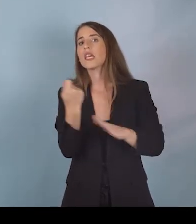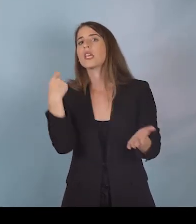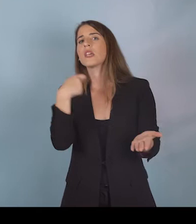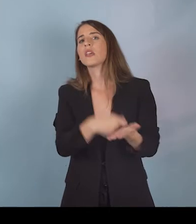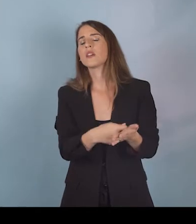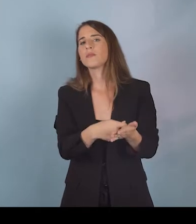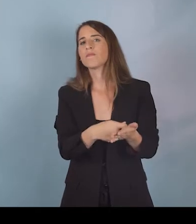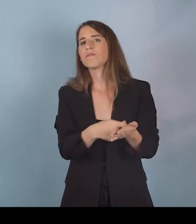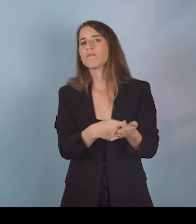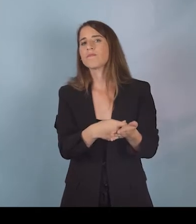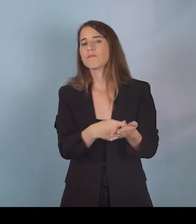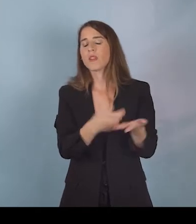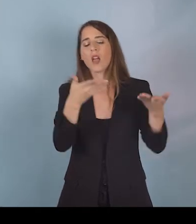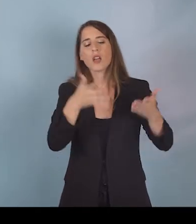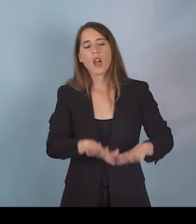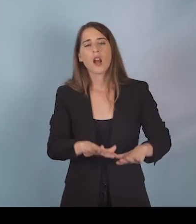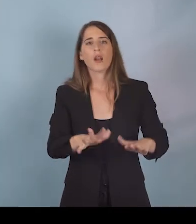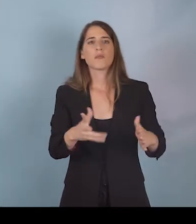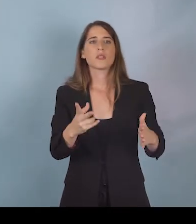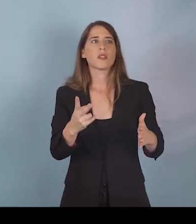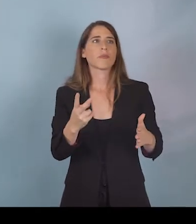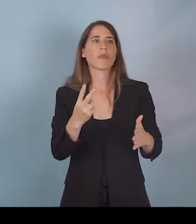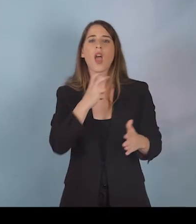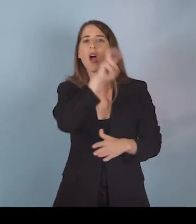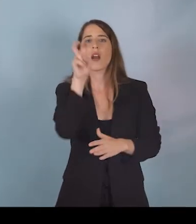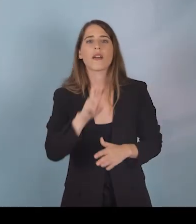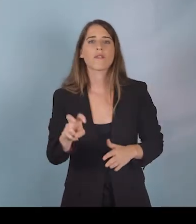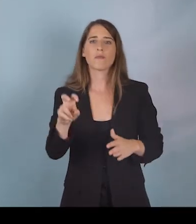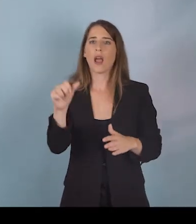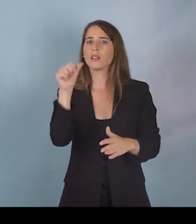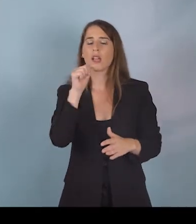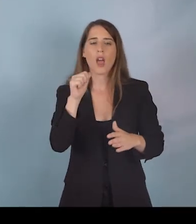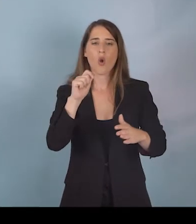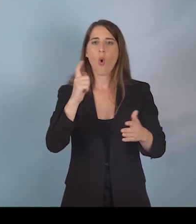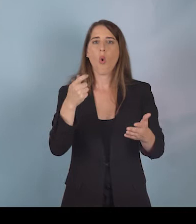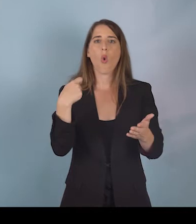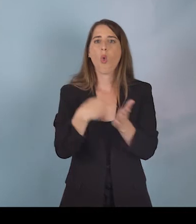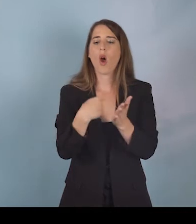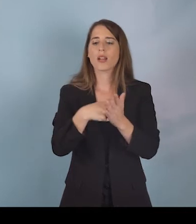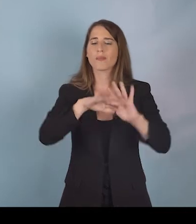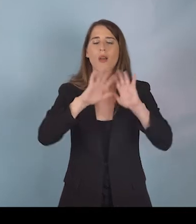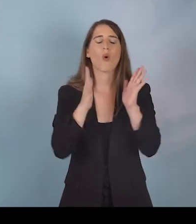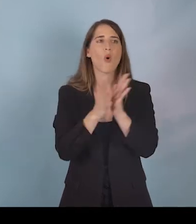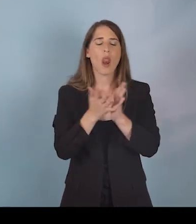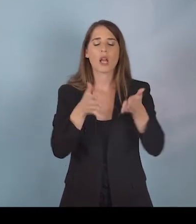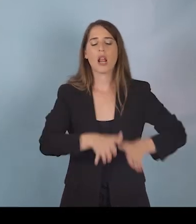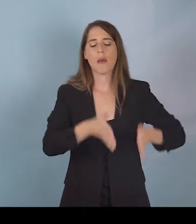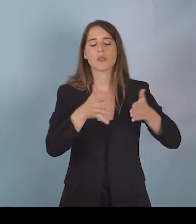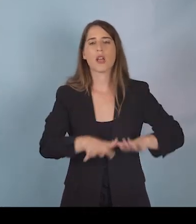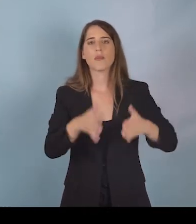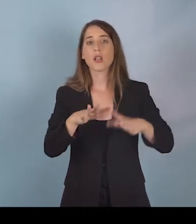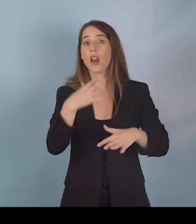κάλυψη λογαριασμών ΔΕΚΟ, γιατί σκεφτείτε ότι λόγω της πανδημίας ιδιαίτερα οι